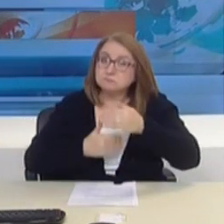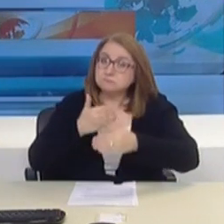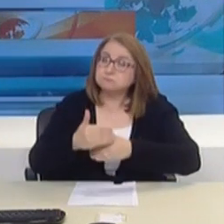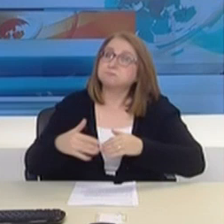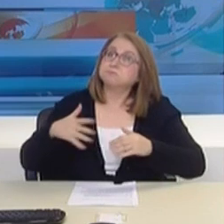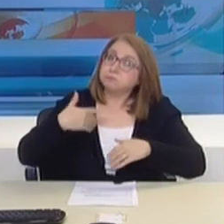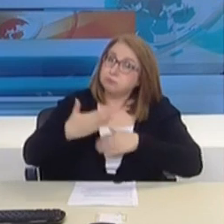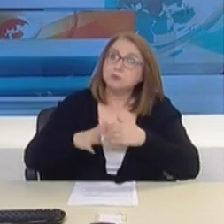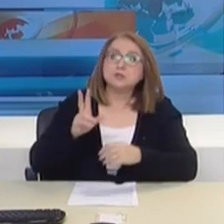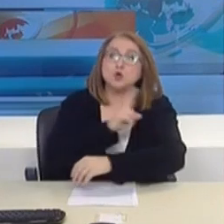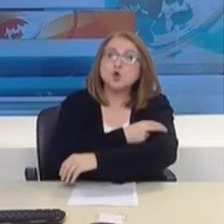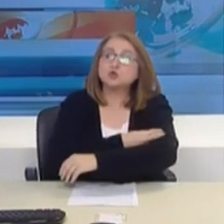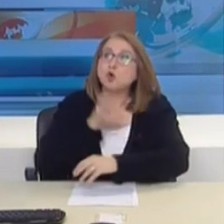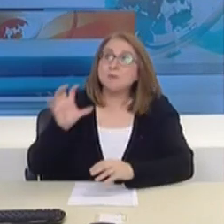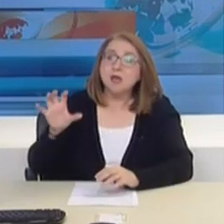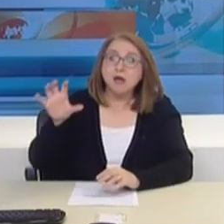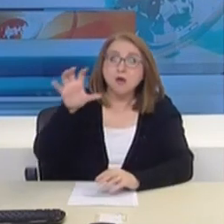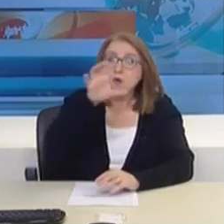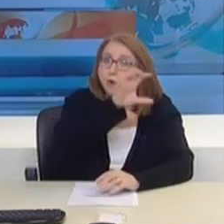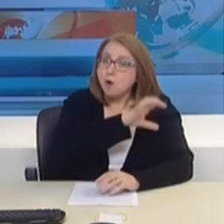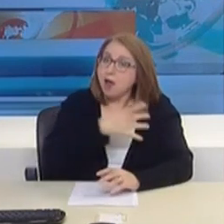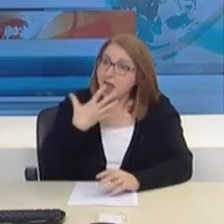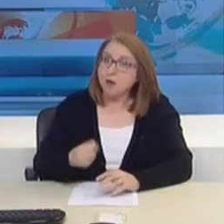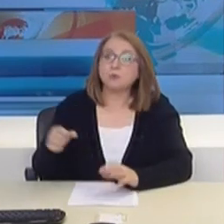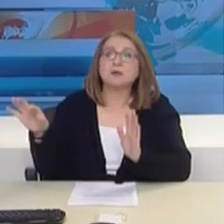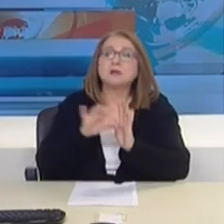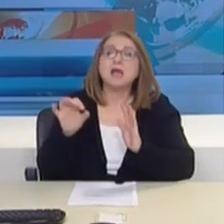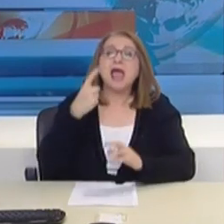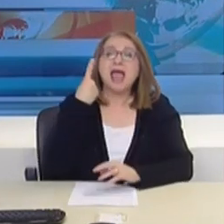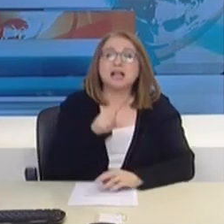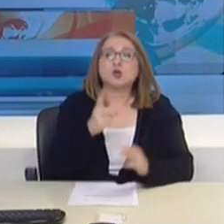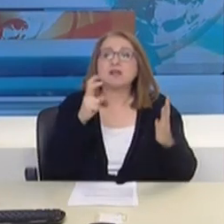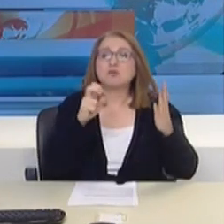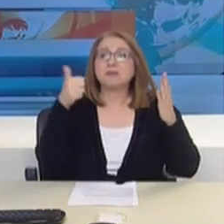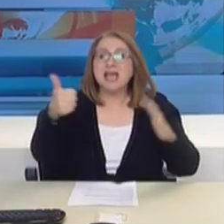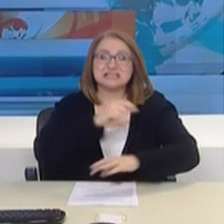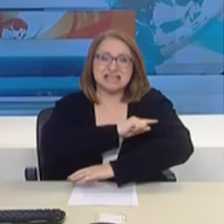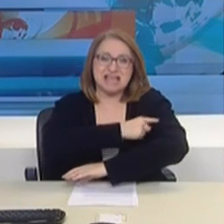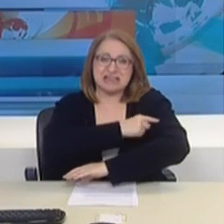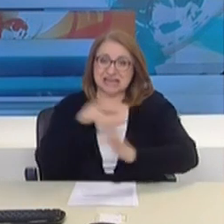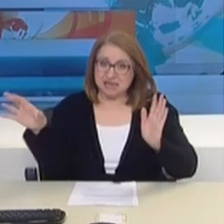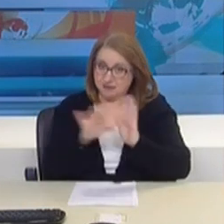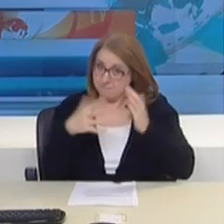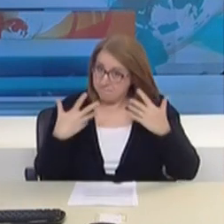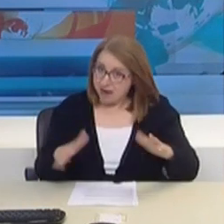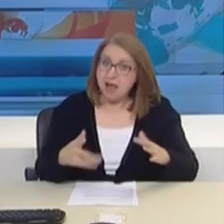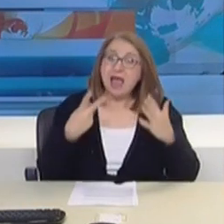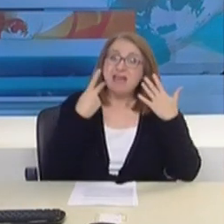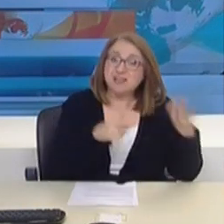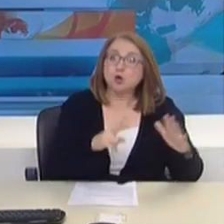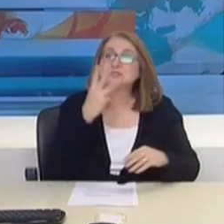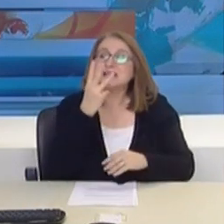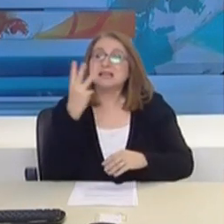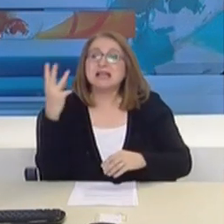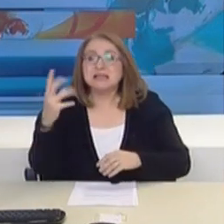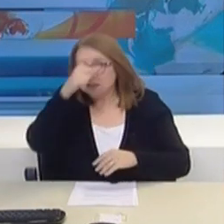στα νοσοκομεία όλης της χώρας έχουν αναλάβει υπηρεσία 176 γιατροί και 733 νοσηλευτές